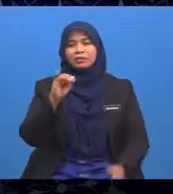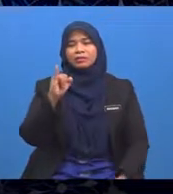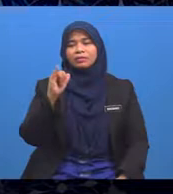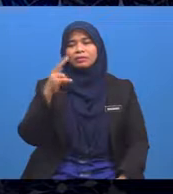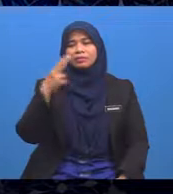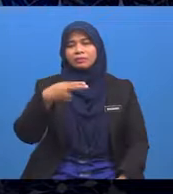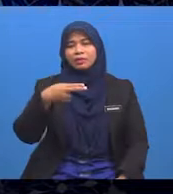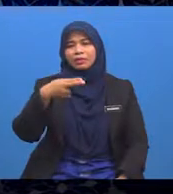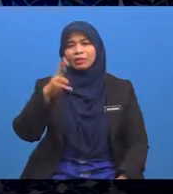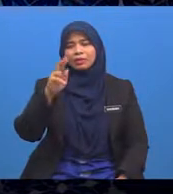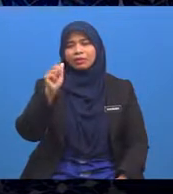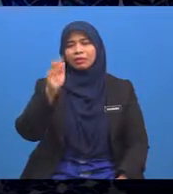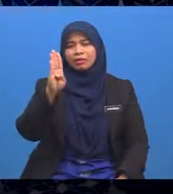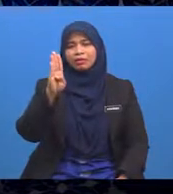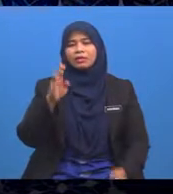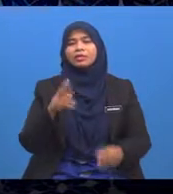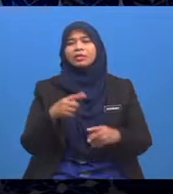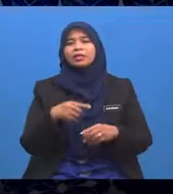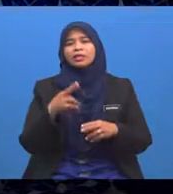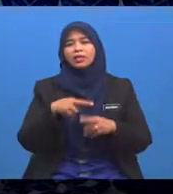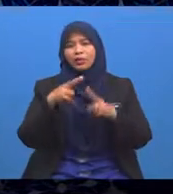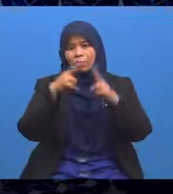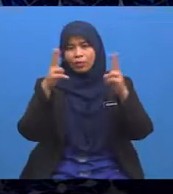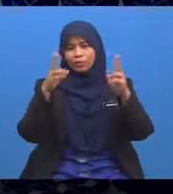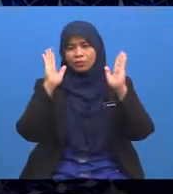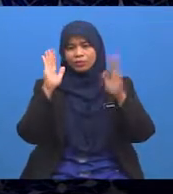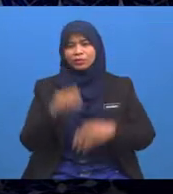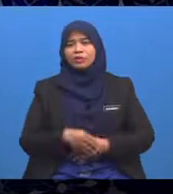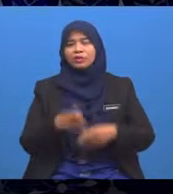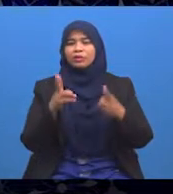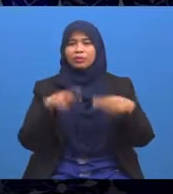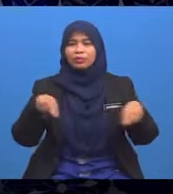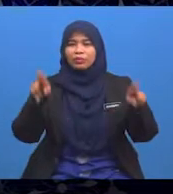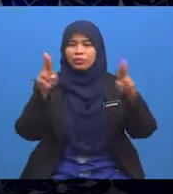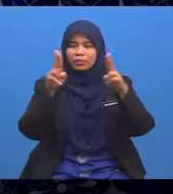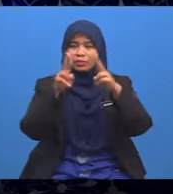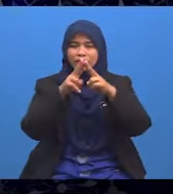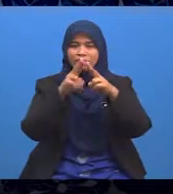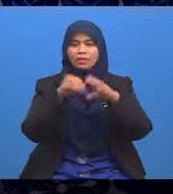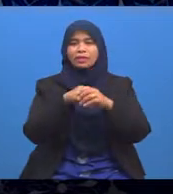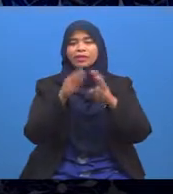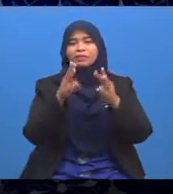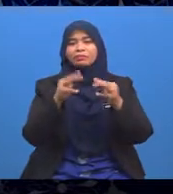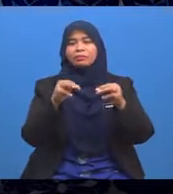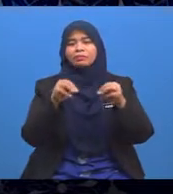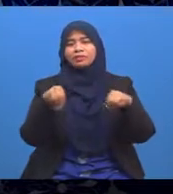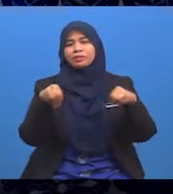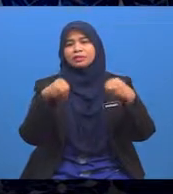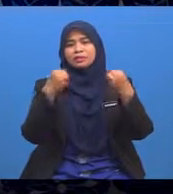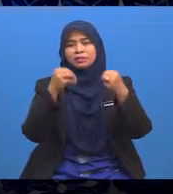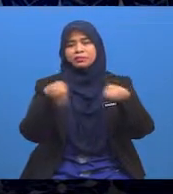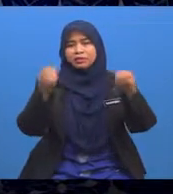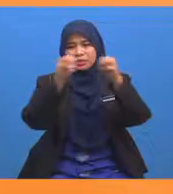murid-murid berada di ruang solat utama di dalam masjid, pasti kamu dapat melihat keindahan hiasan